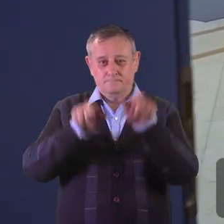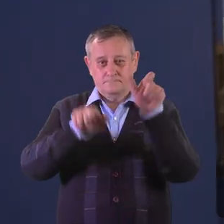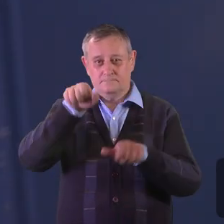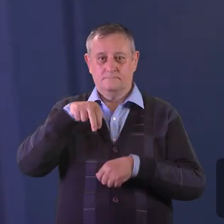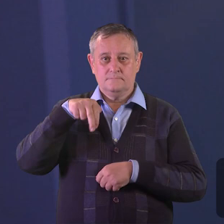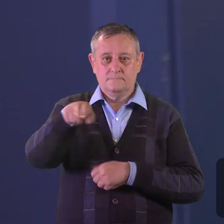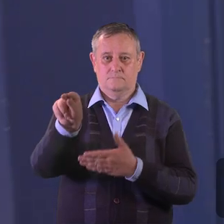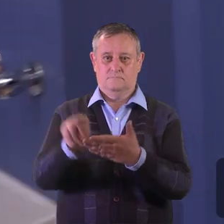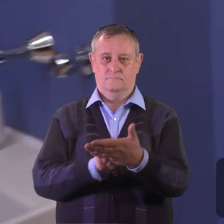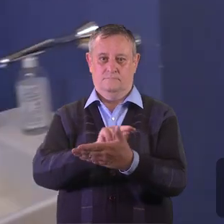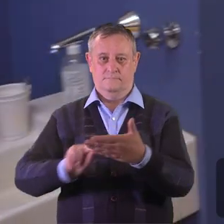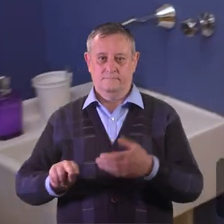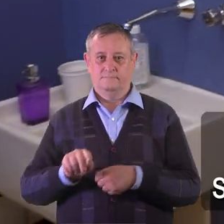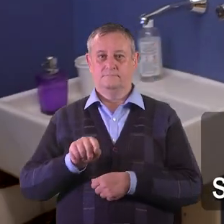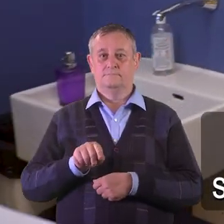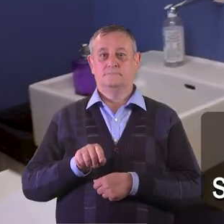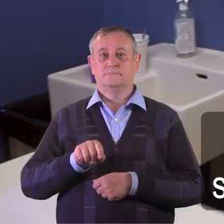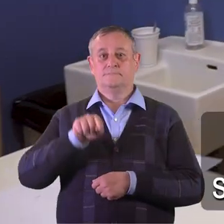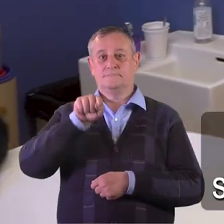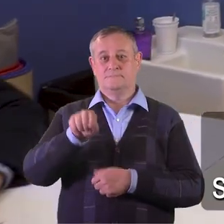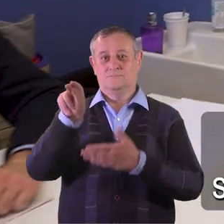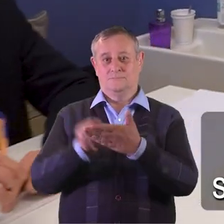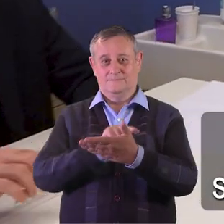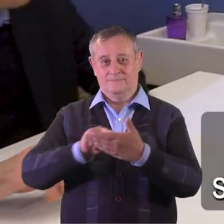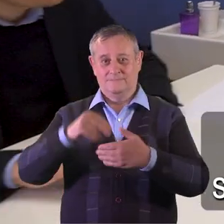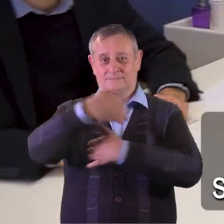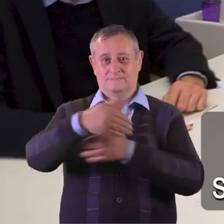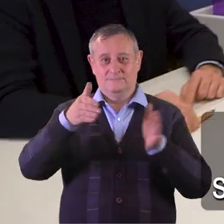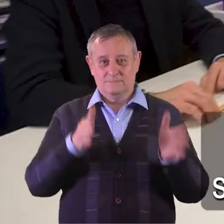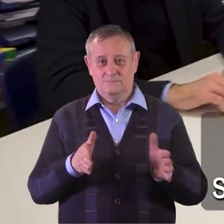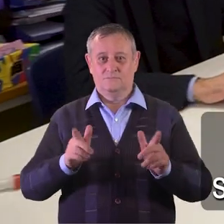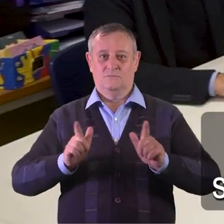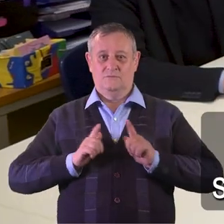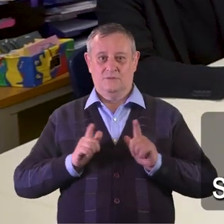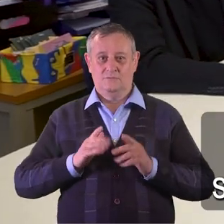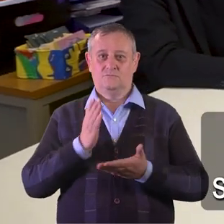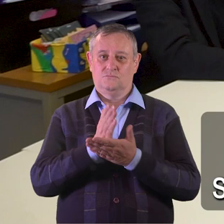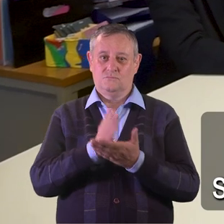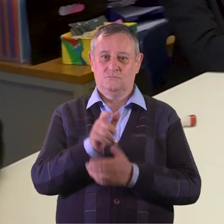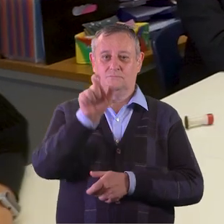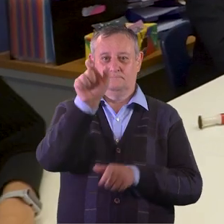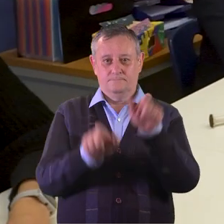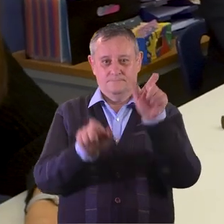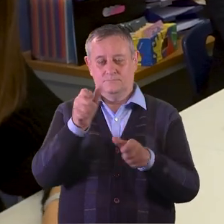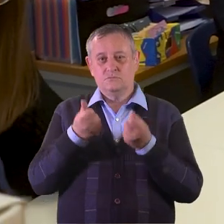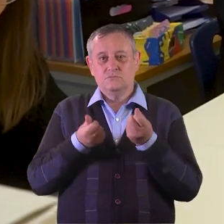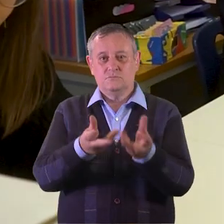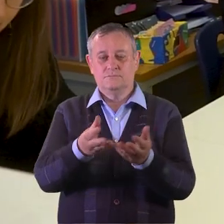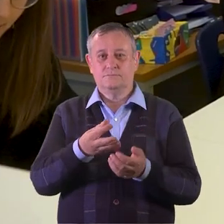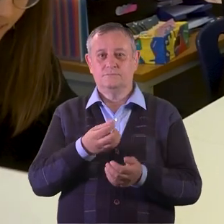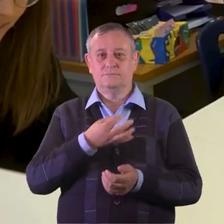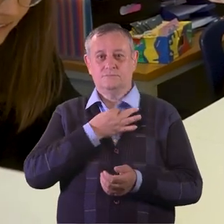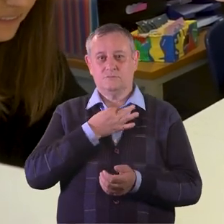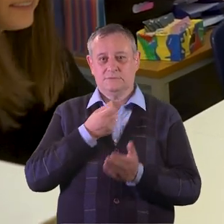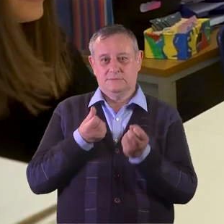viele Menschen gehen wählen in der wahlsektion warten schon die stimmzählerinnen und stimmzähler die